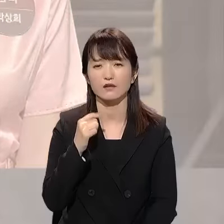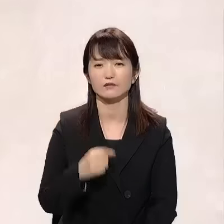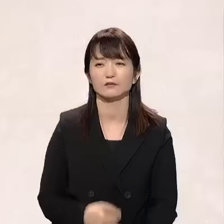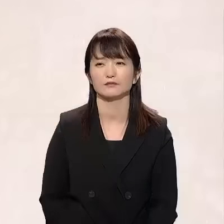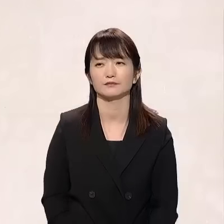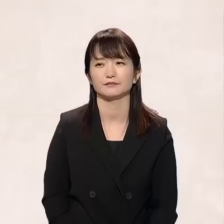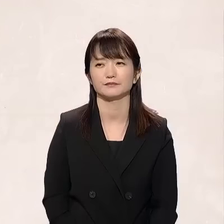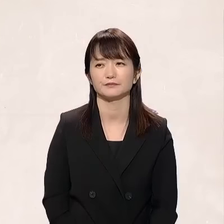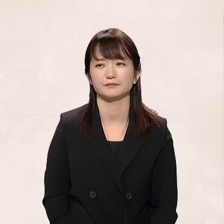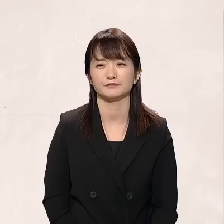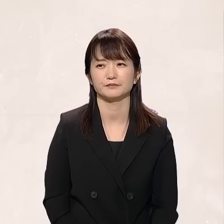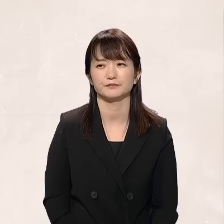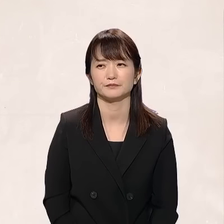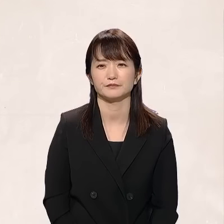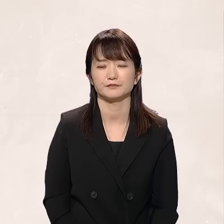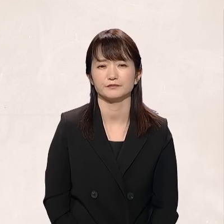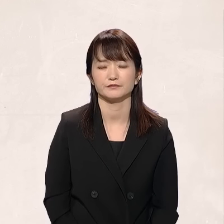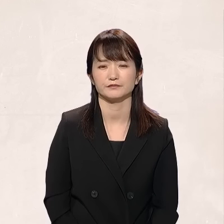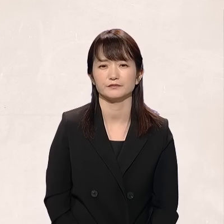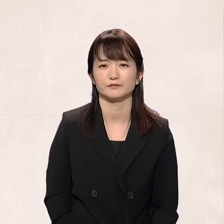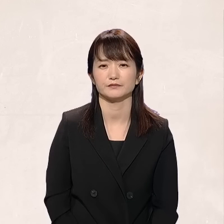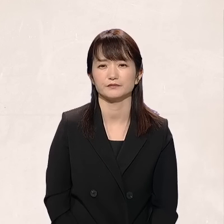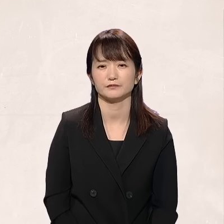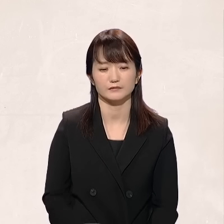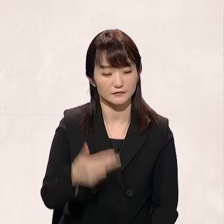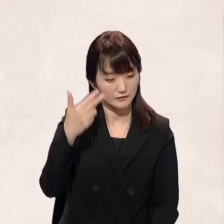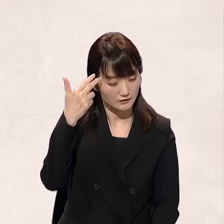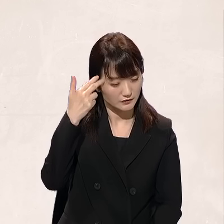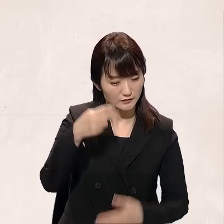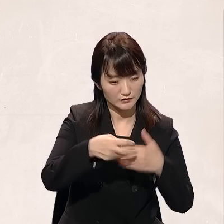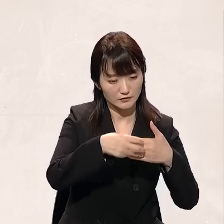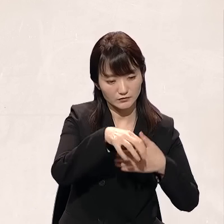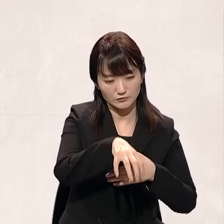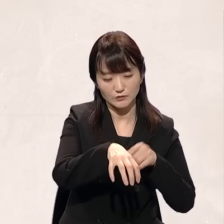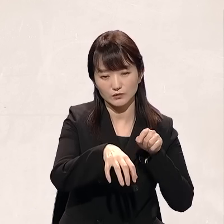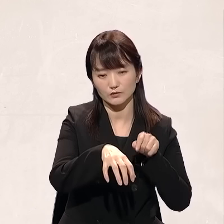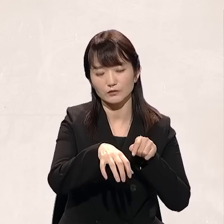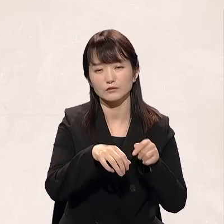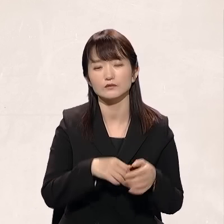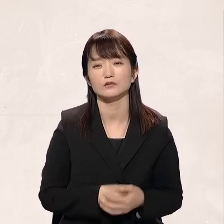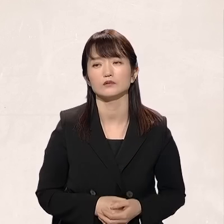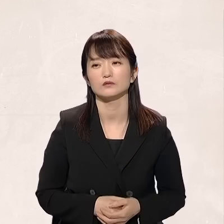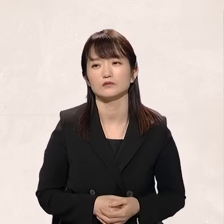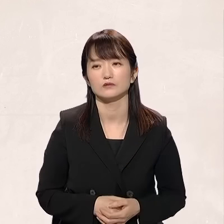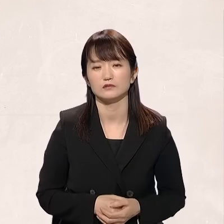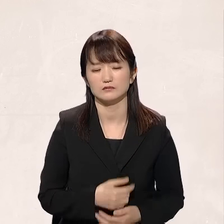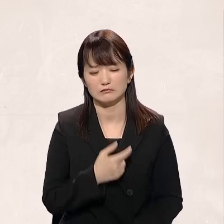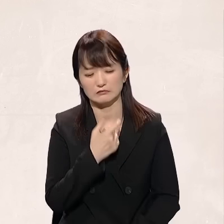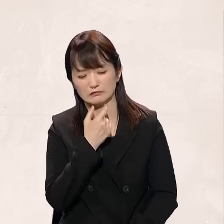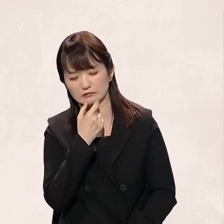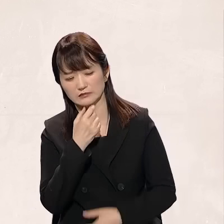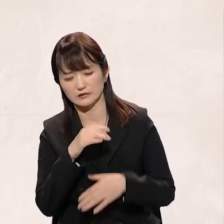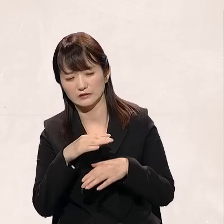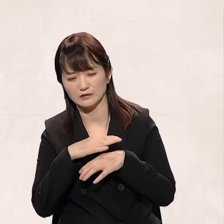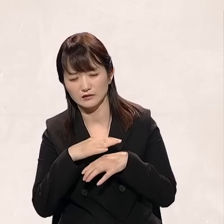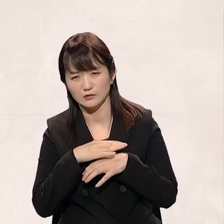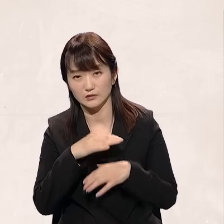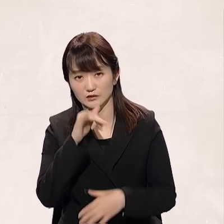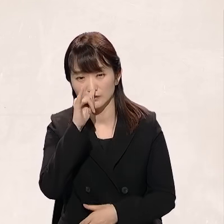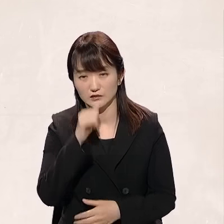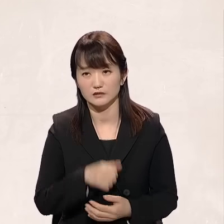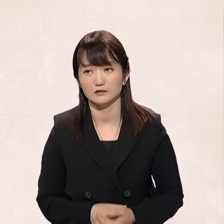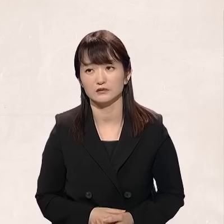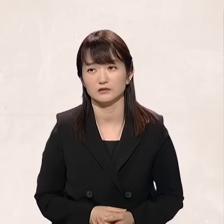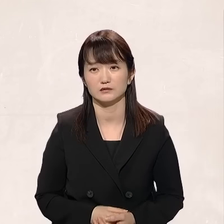거잖아요 근데 사실 폐쇄 병동이라 것이 사람들한테 이제 어떤 거부감이나 공포심을 줄 수밖 없잖아요